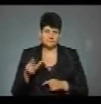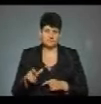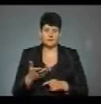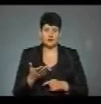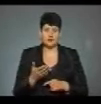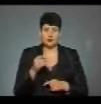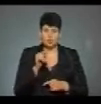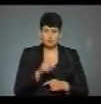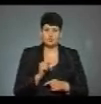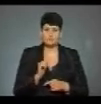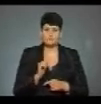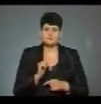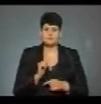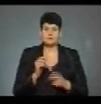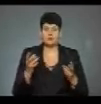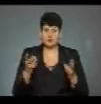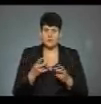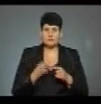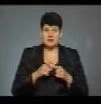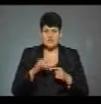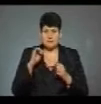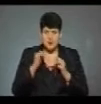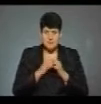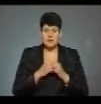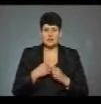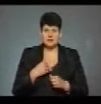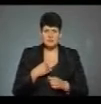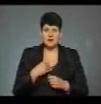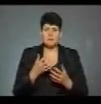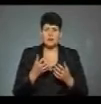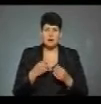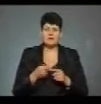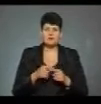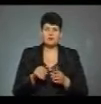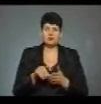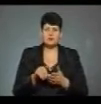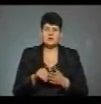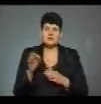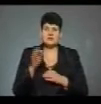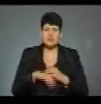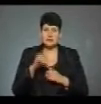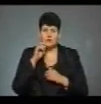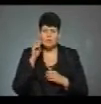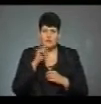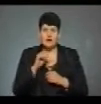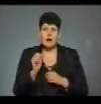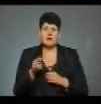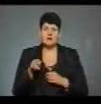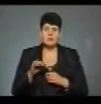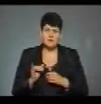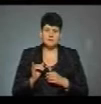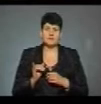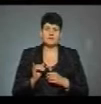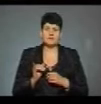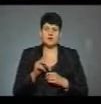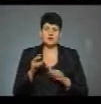тому потрібно це пам'ятати. Ми безпосередньо брали в цьому участь, Західна Україна в акті Злуки. А